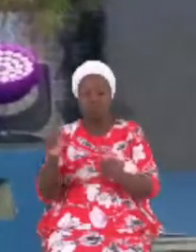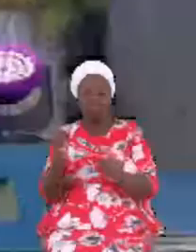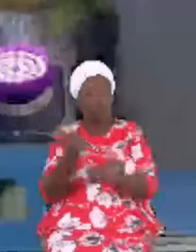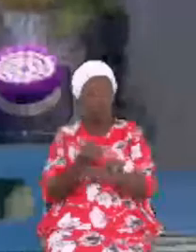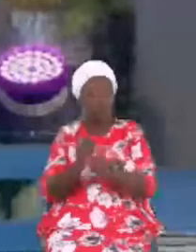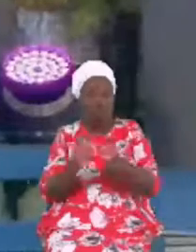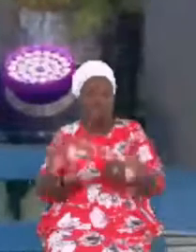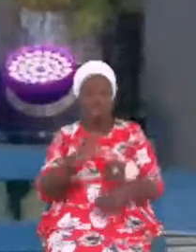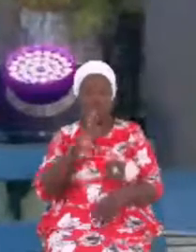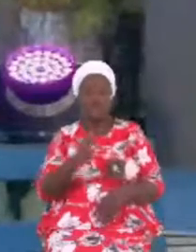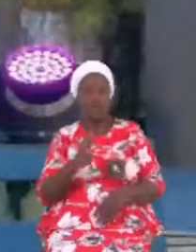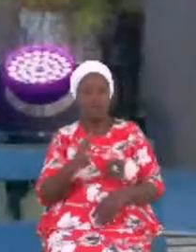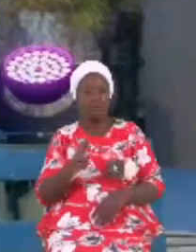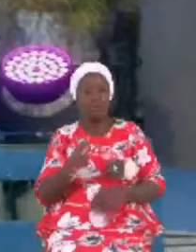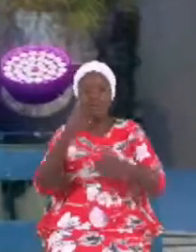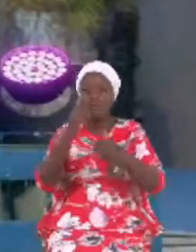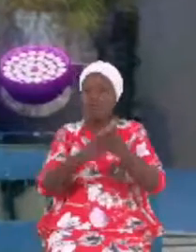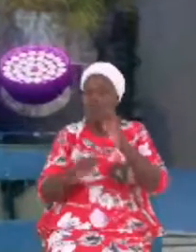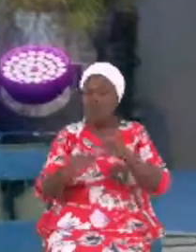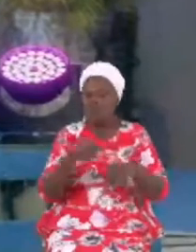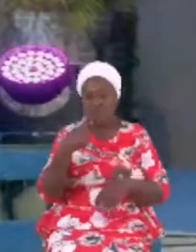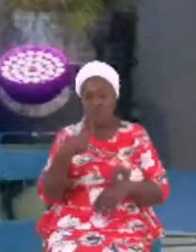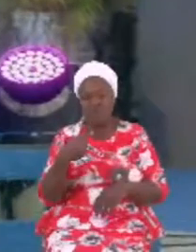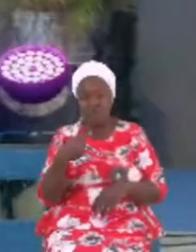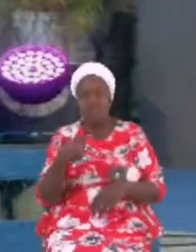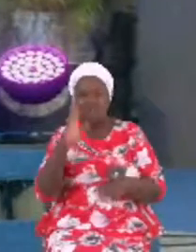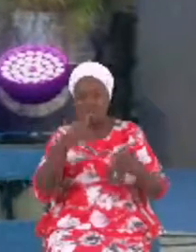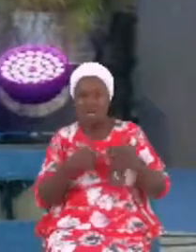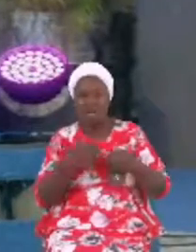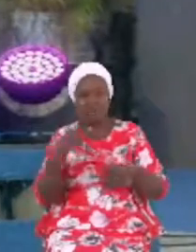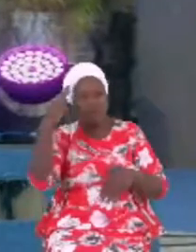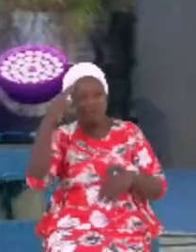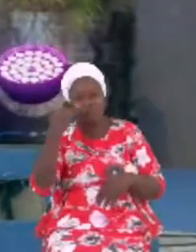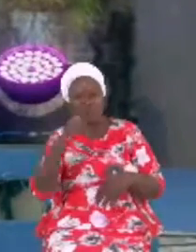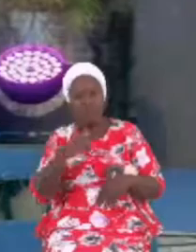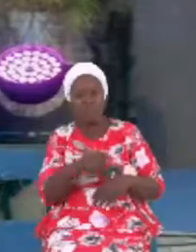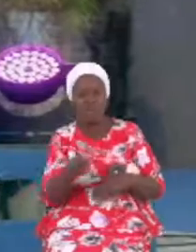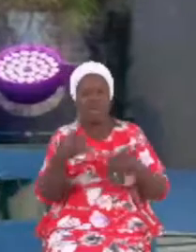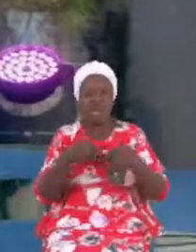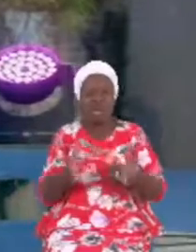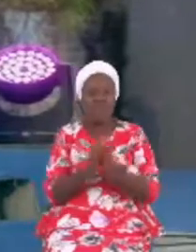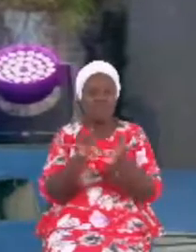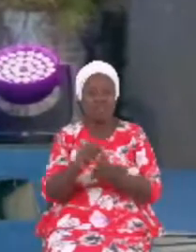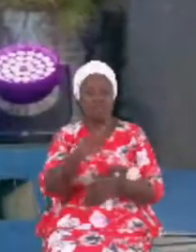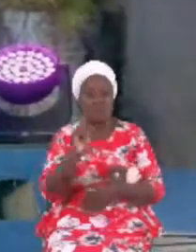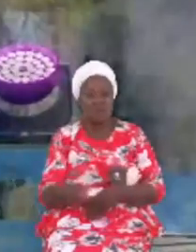dis-tu? Ils avaient leur raison en posant une question pareille. Ils voulaient le piéger.